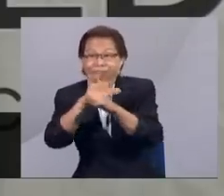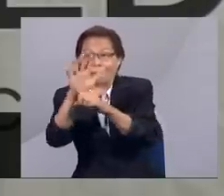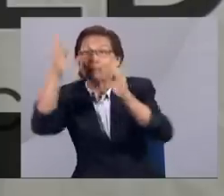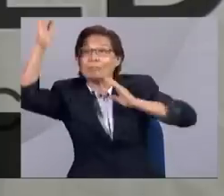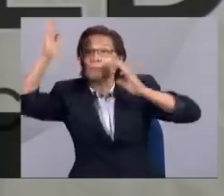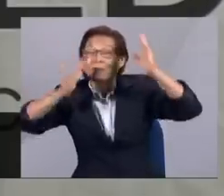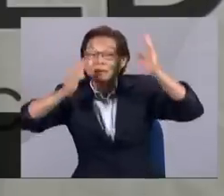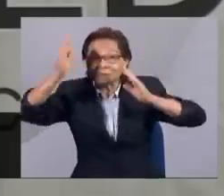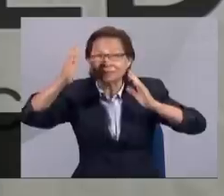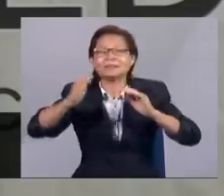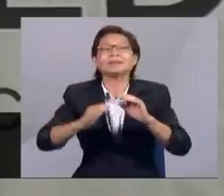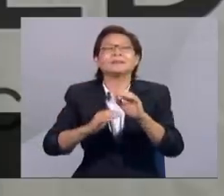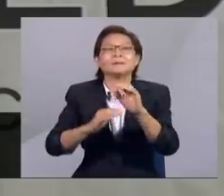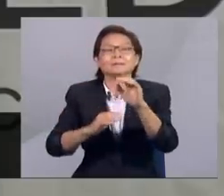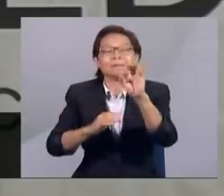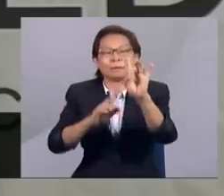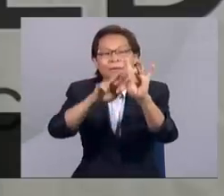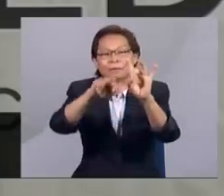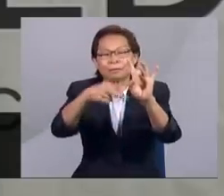Malaysia adalah sebanyak